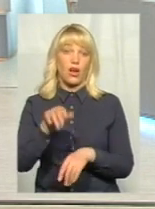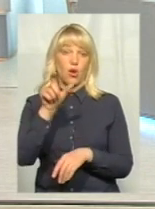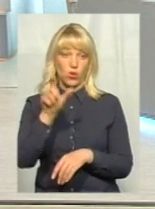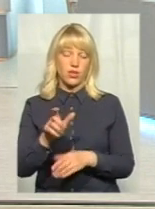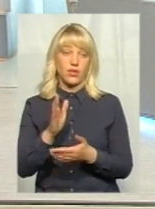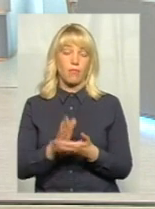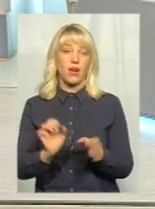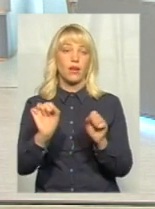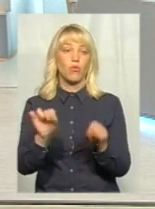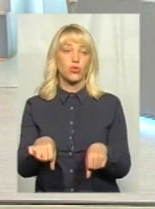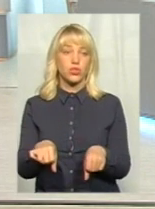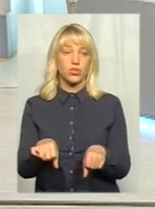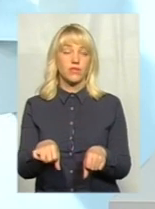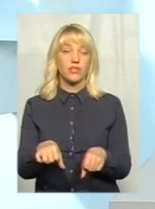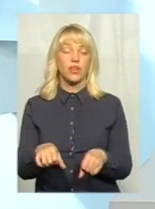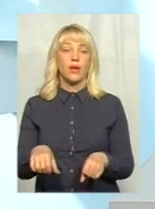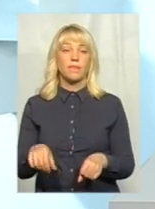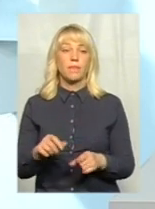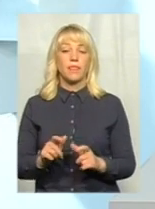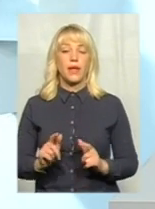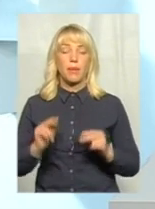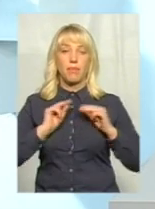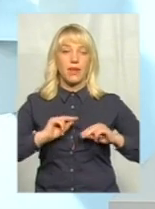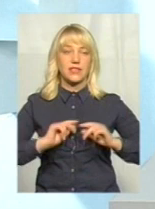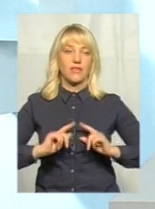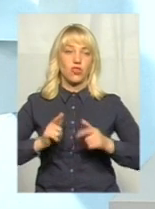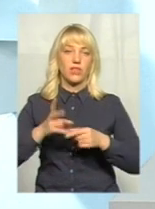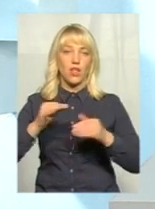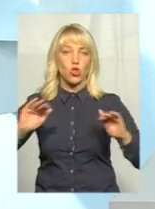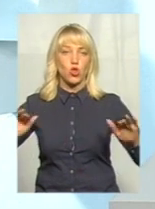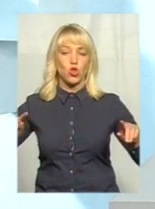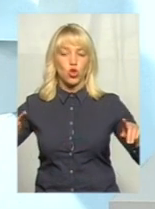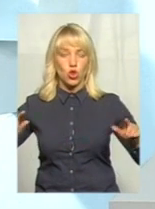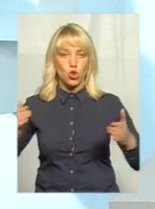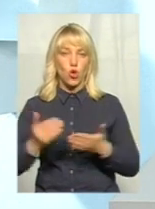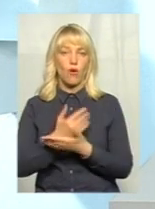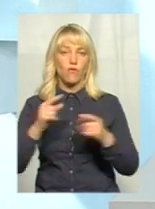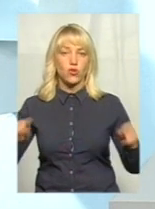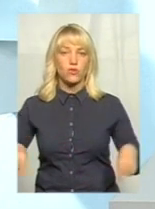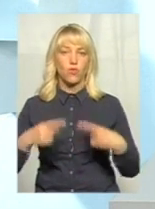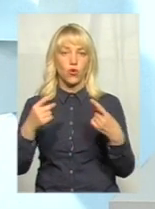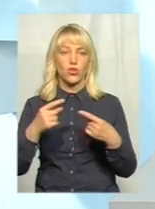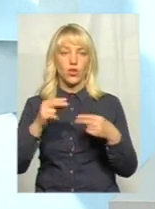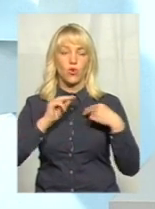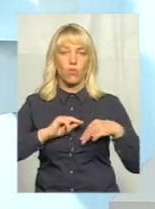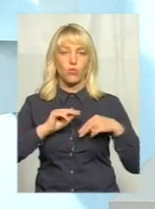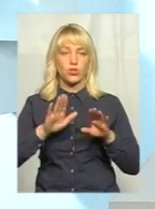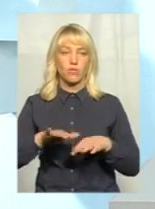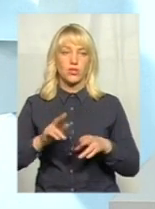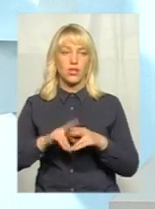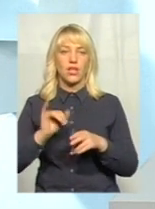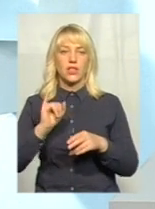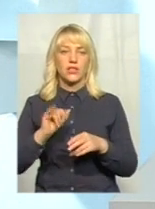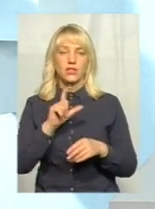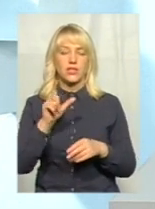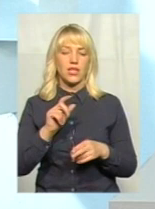має можливість до роботодавця працевлаштуватися на новостворене робоче місце з компенсацією єдиного соціального